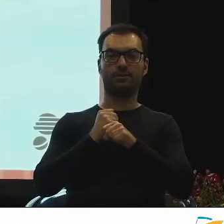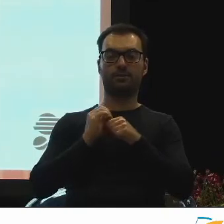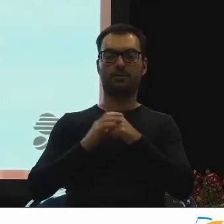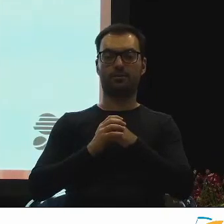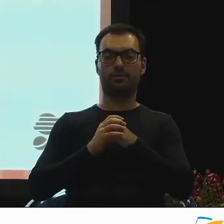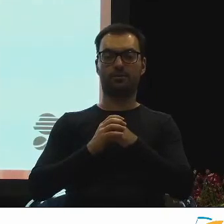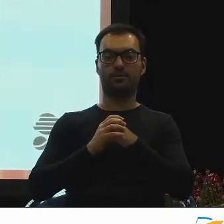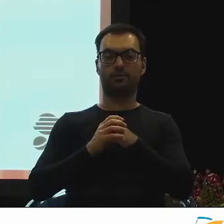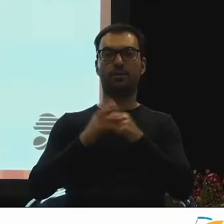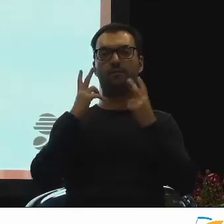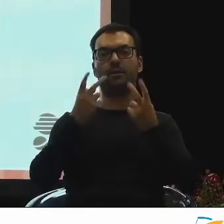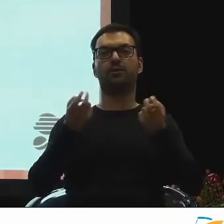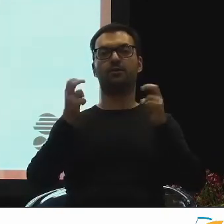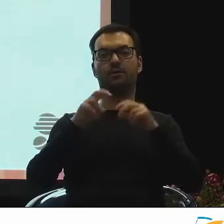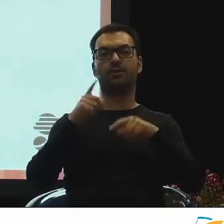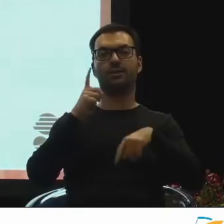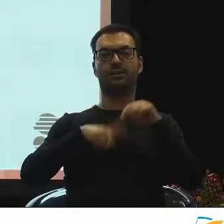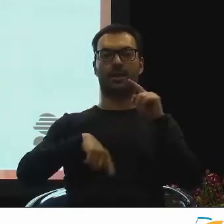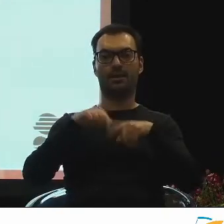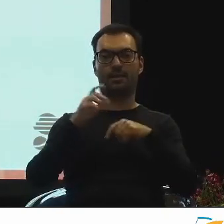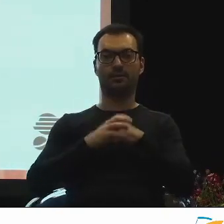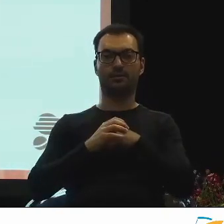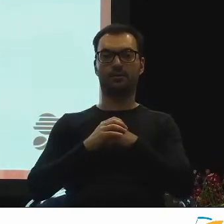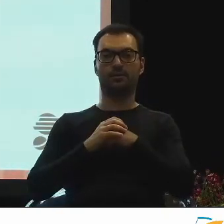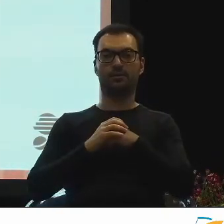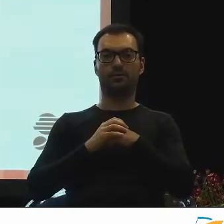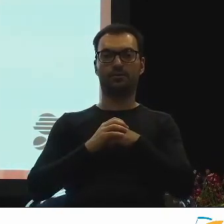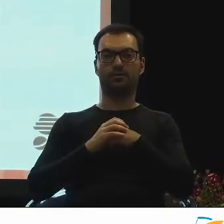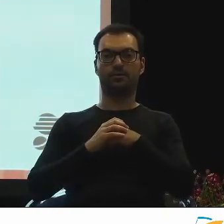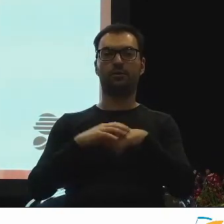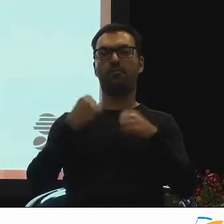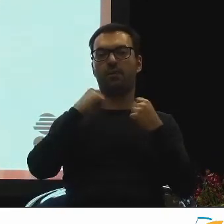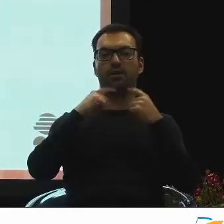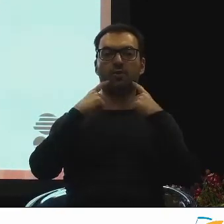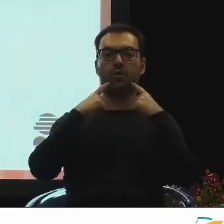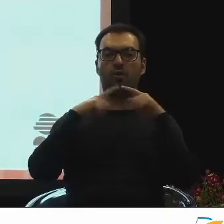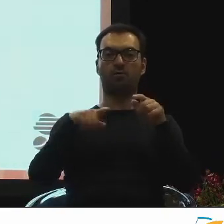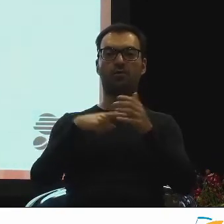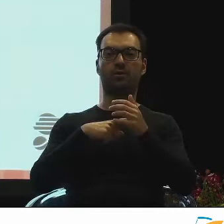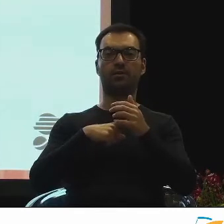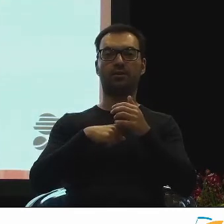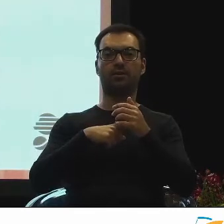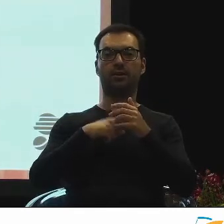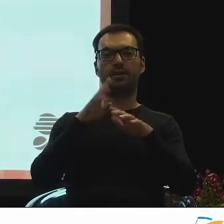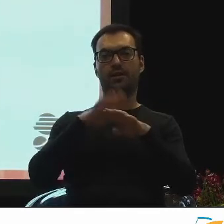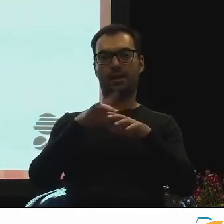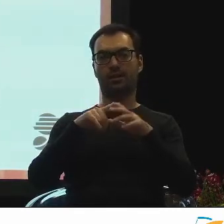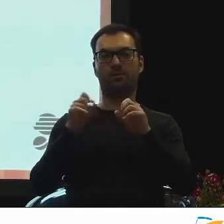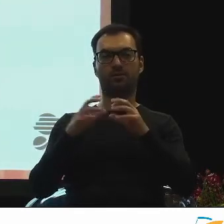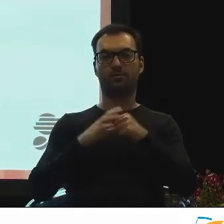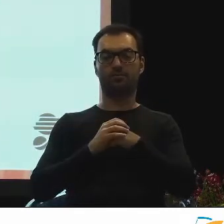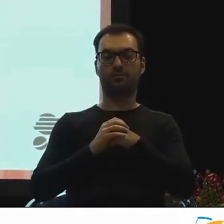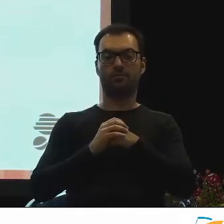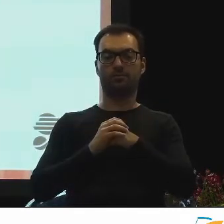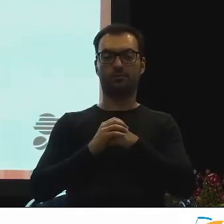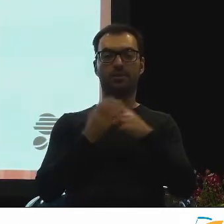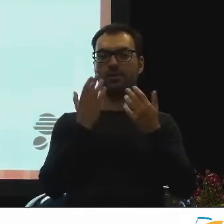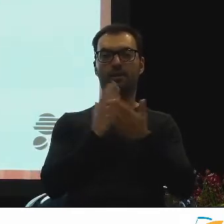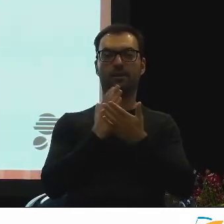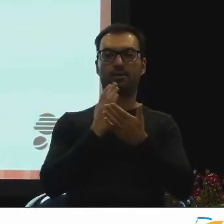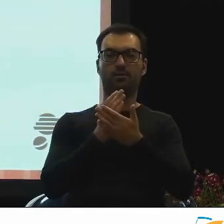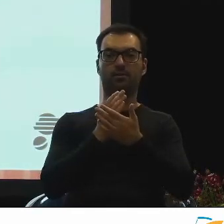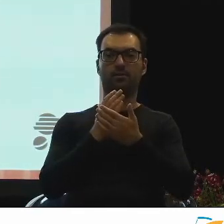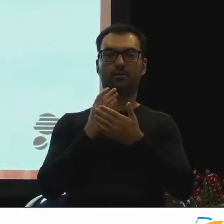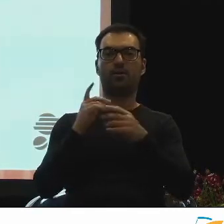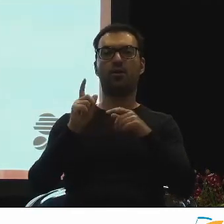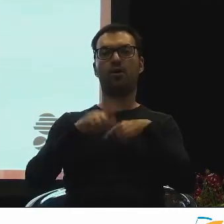te tworzenie tych standardów i bardzo takie odpowiedzialne podejście do tych kwestii. Podejście nie tylko